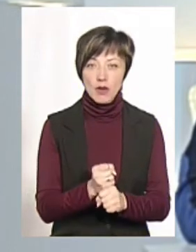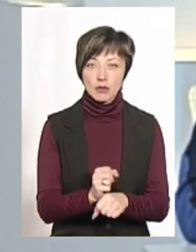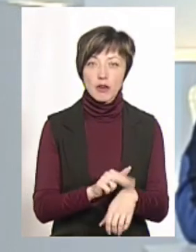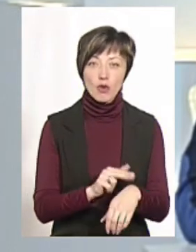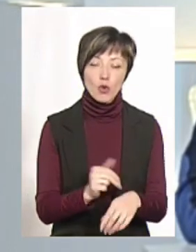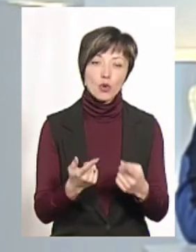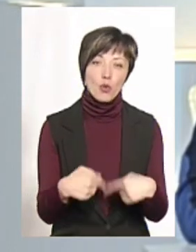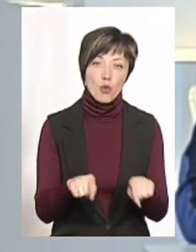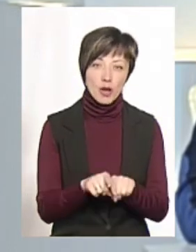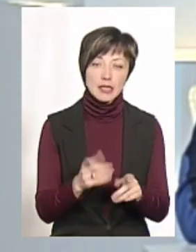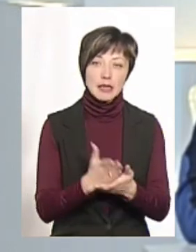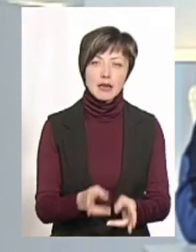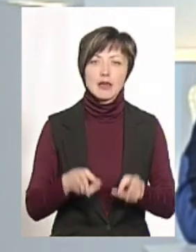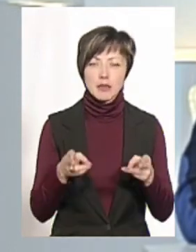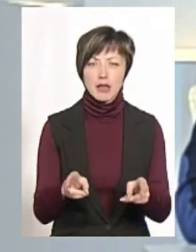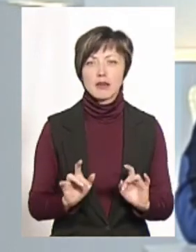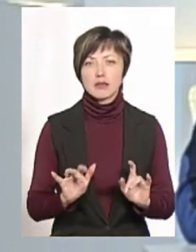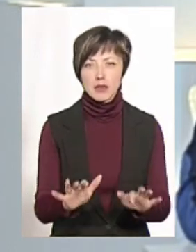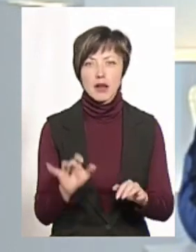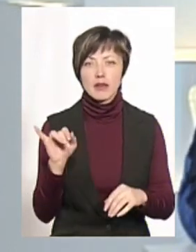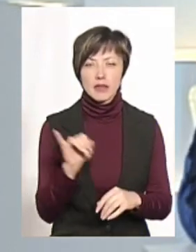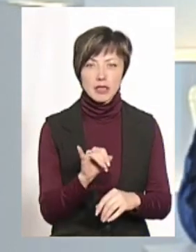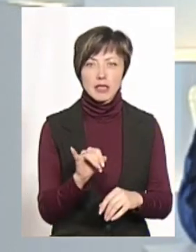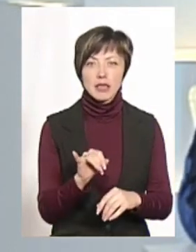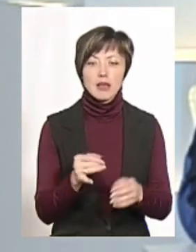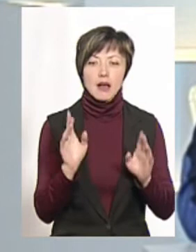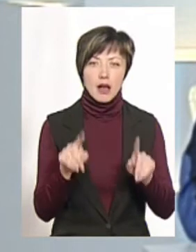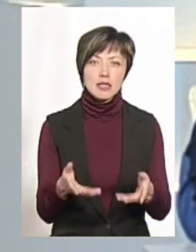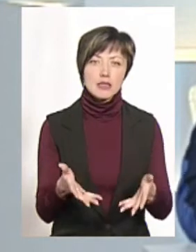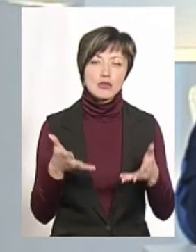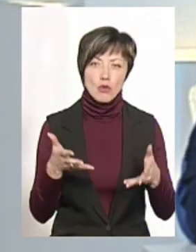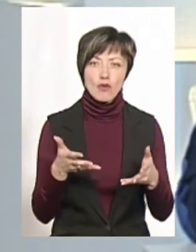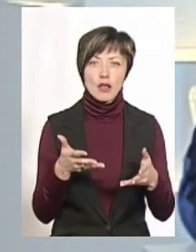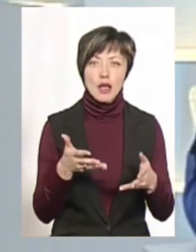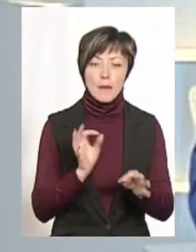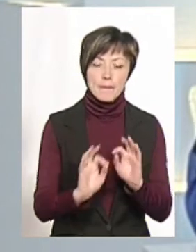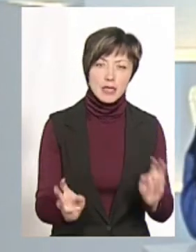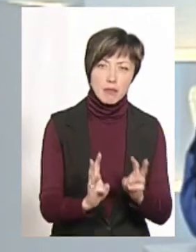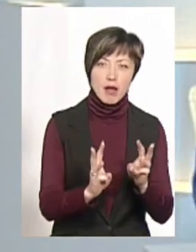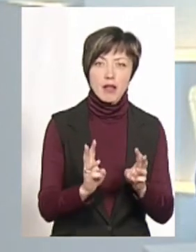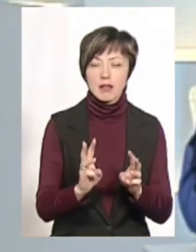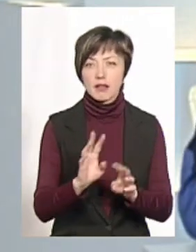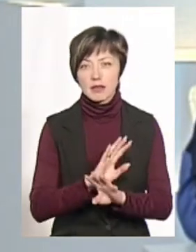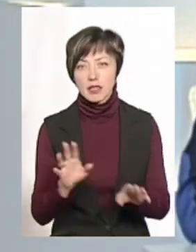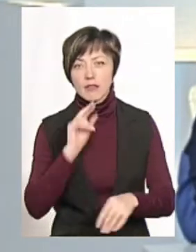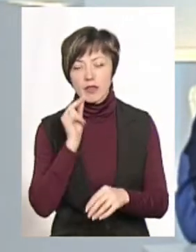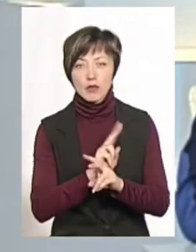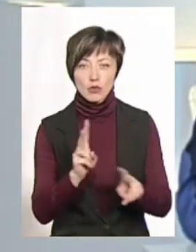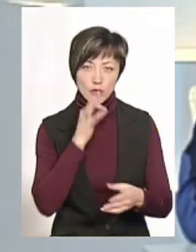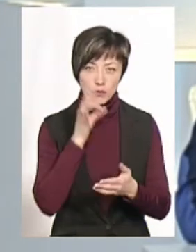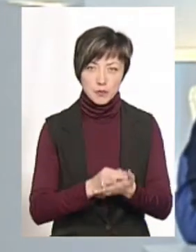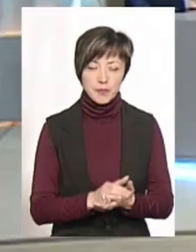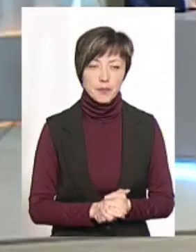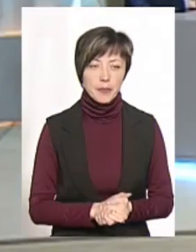що правоохоронні органи, є кримінальне провадження. І хай з'ясовують, підпал, не підпал, і чия вина, і хто має нести за ту